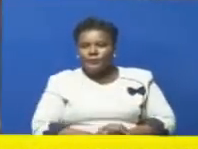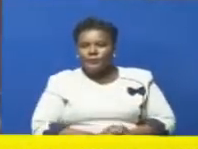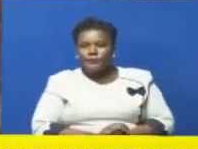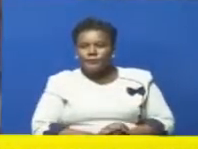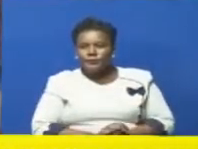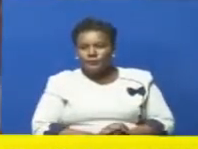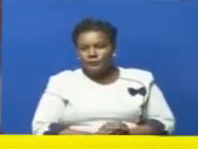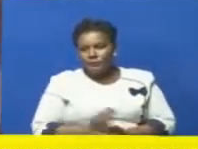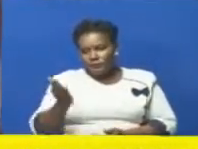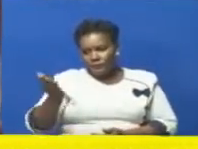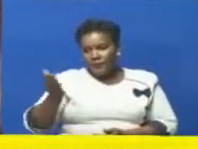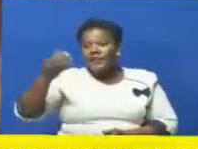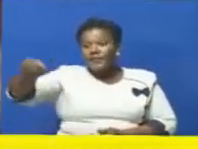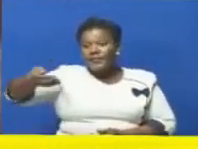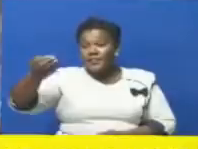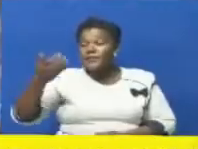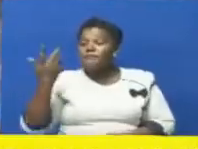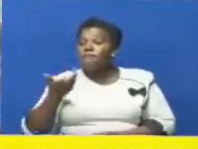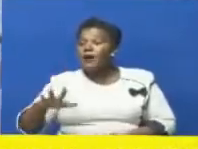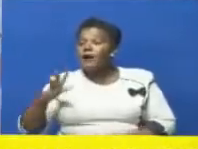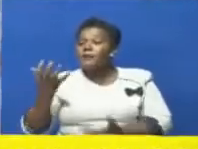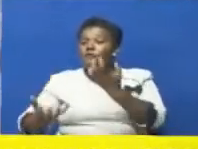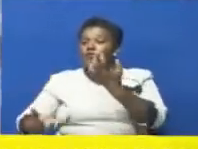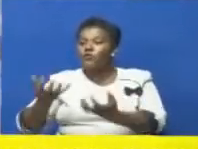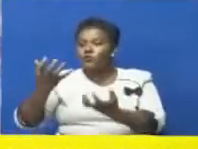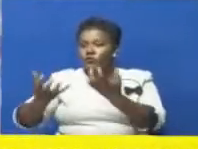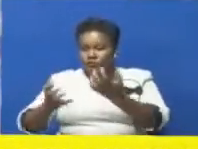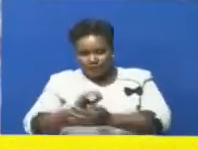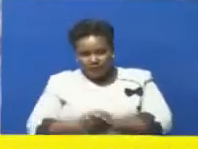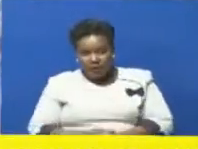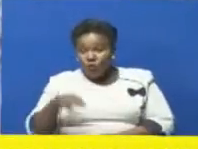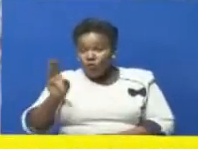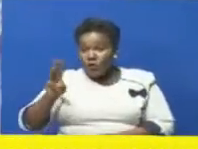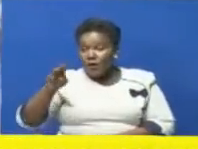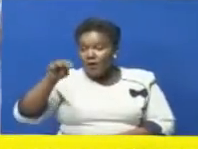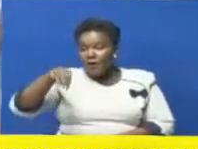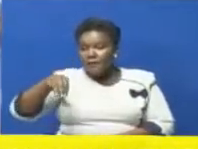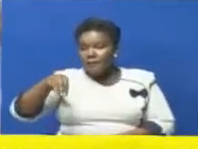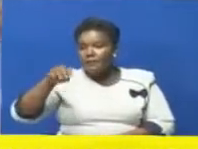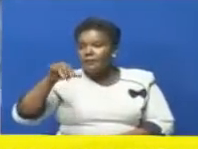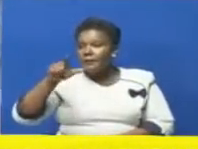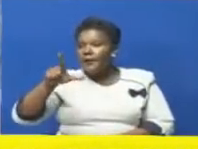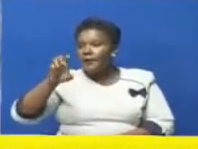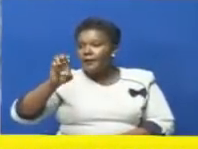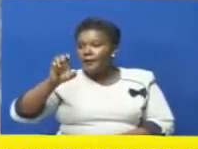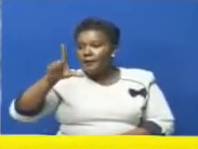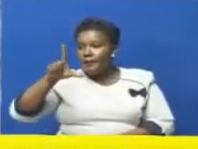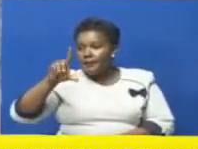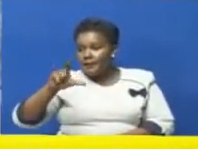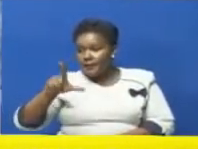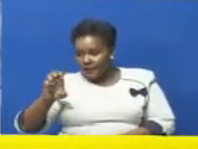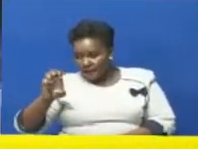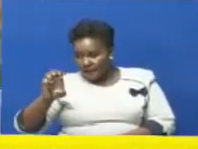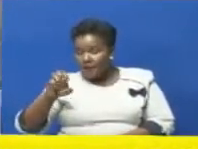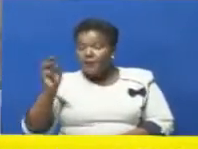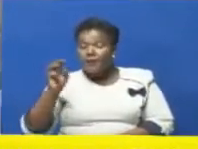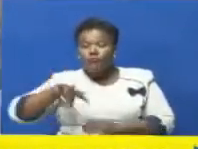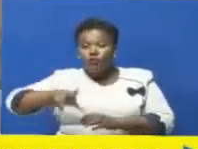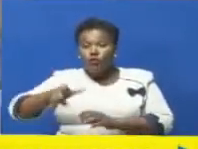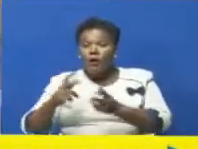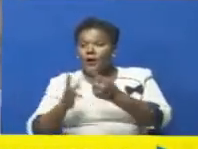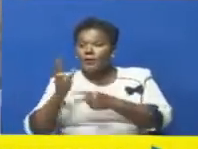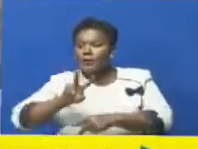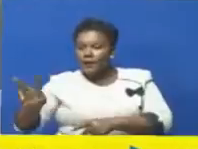Katika kijiji cha Maji Moto halmashauri ya Mpimbwe wilani Mlele mkoani Katavi, maafa yametokea kutokana